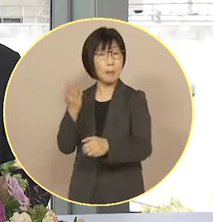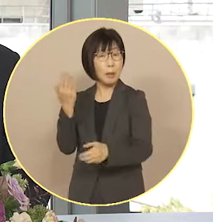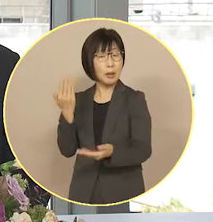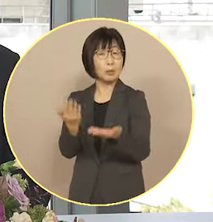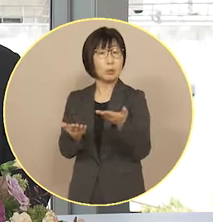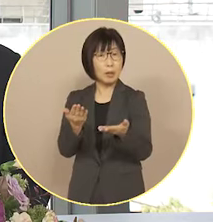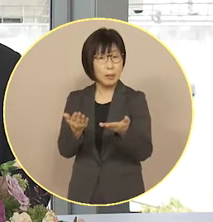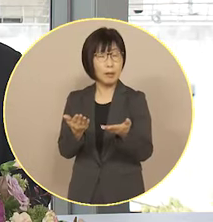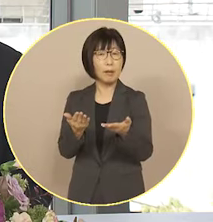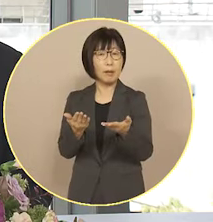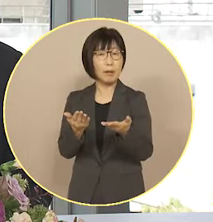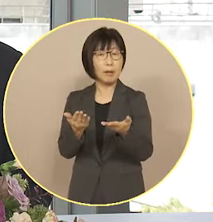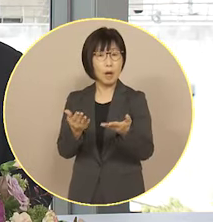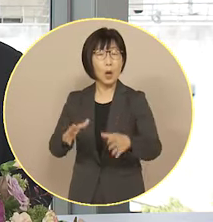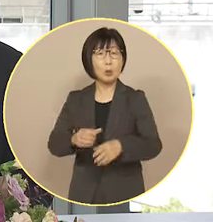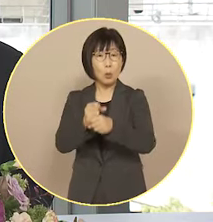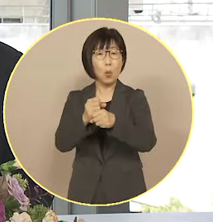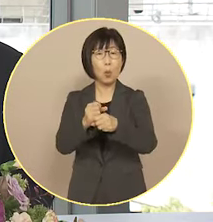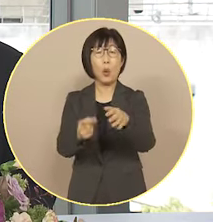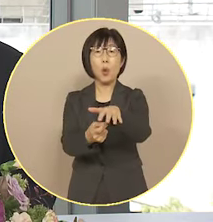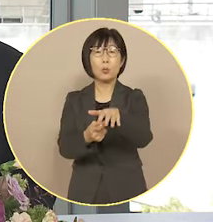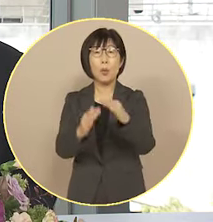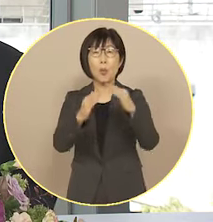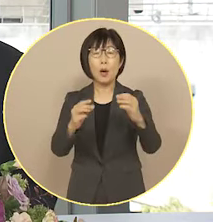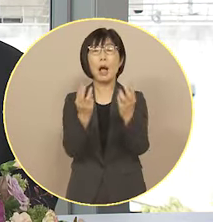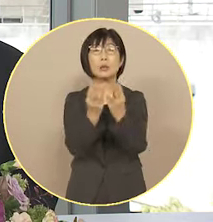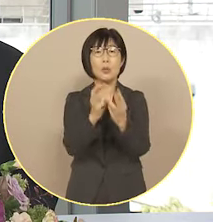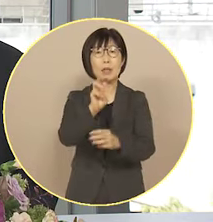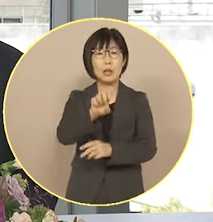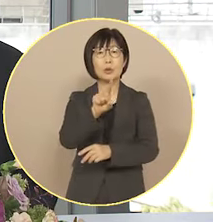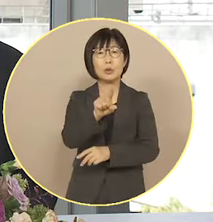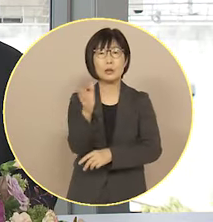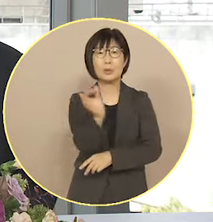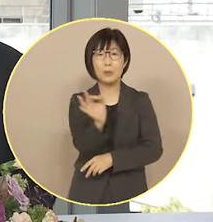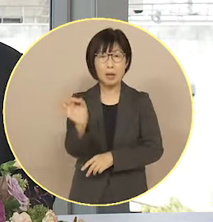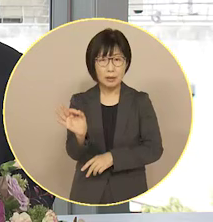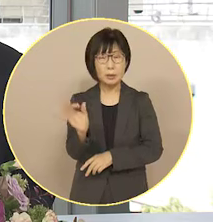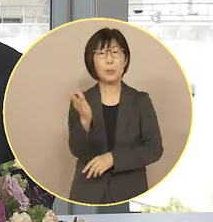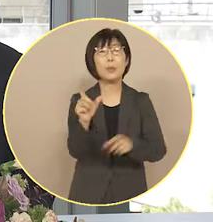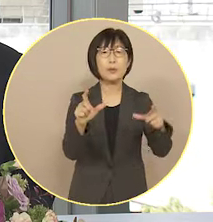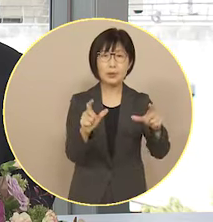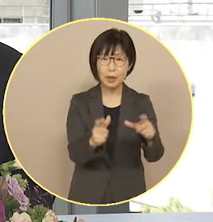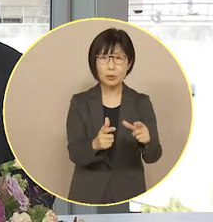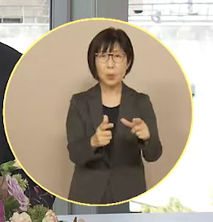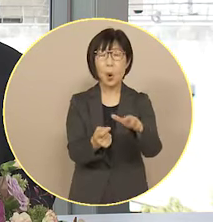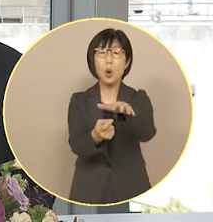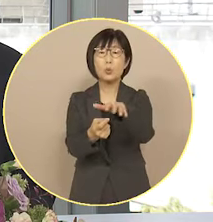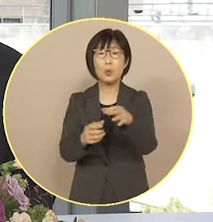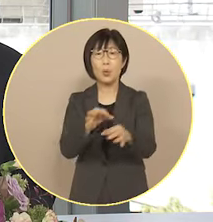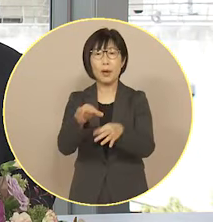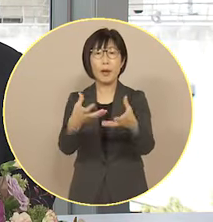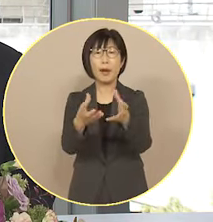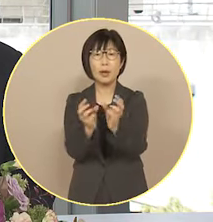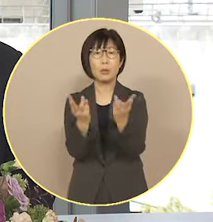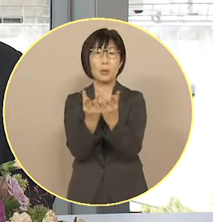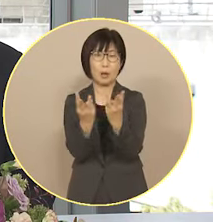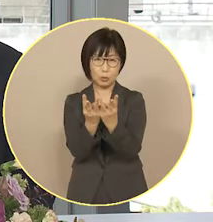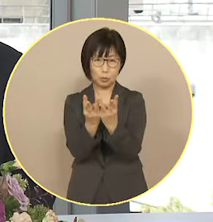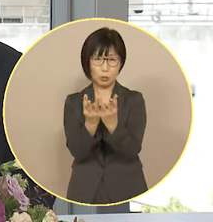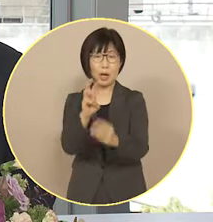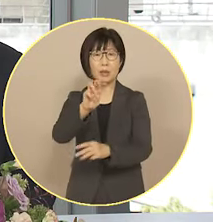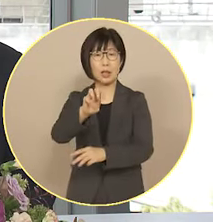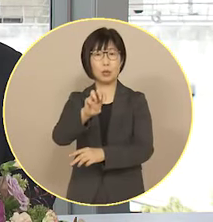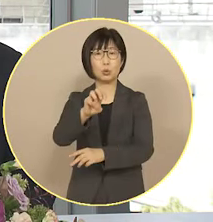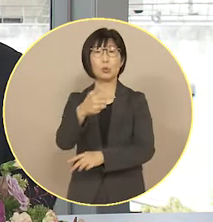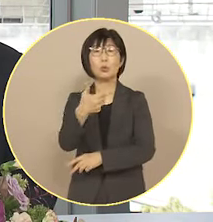前と比べますと総納数数は31減少してますそれから農業形態の数が